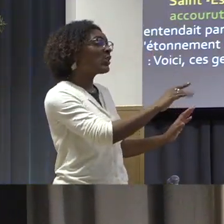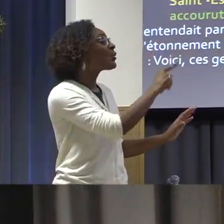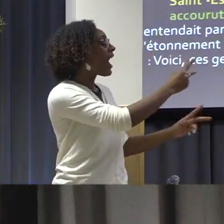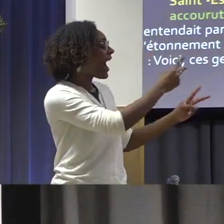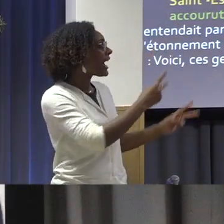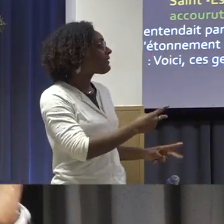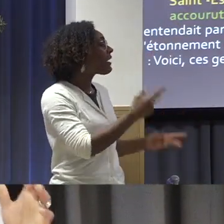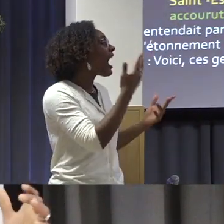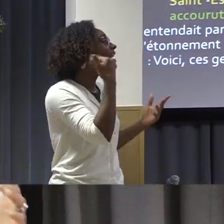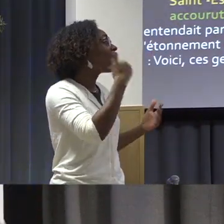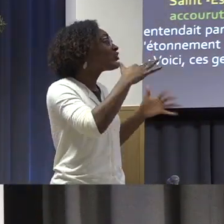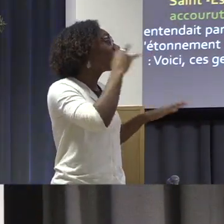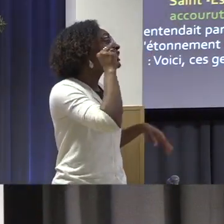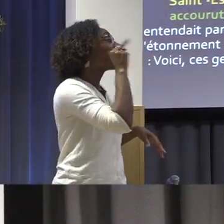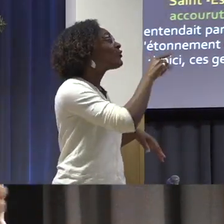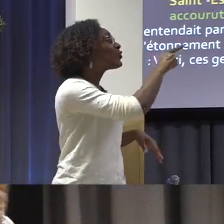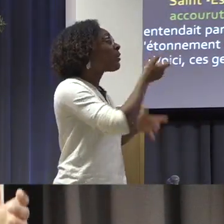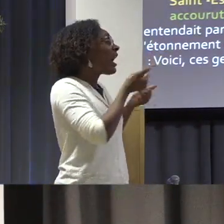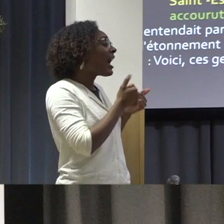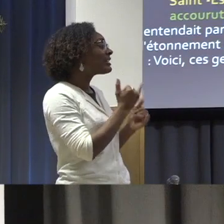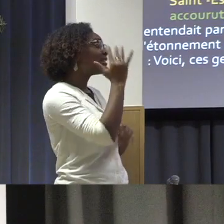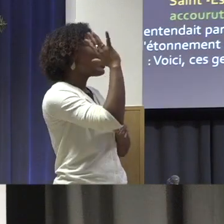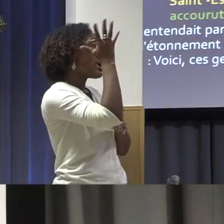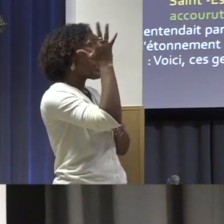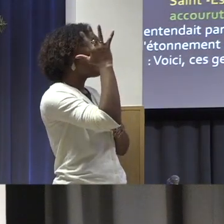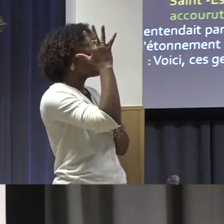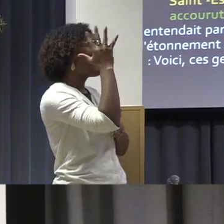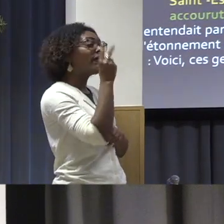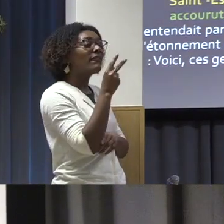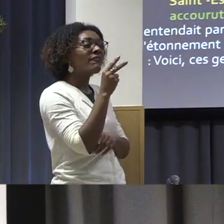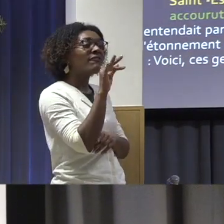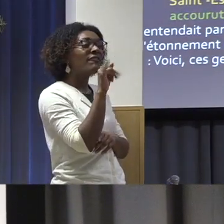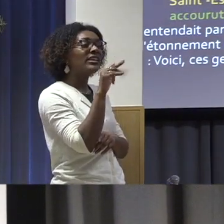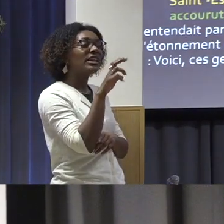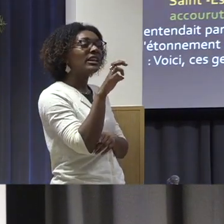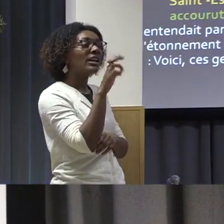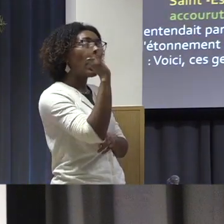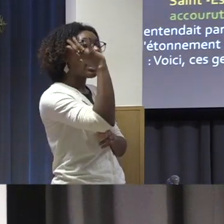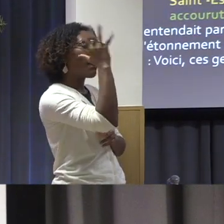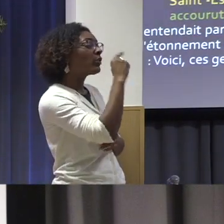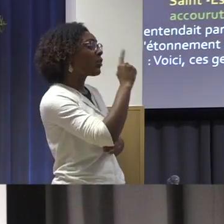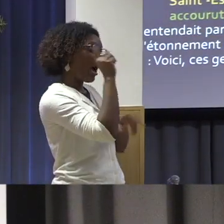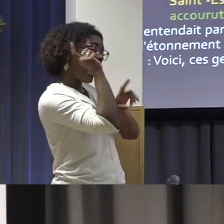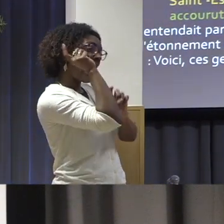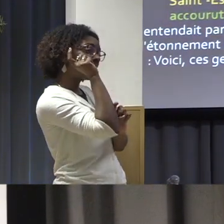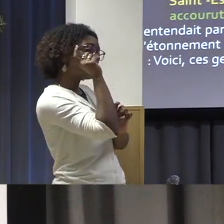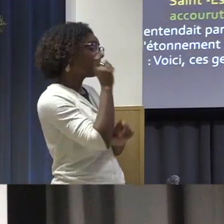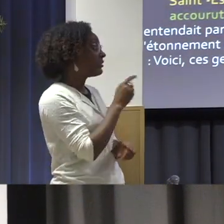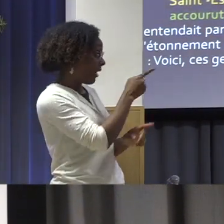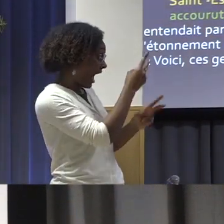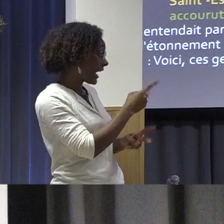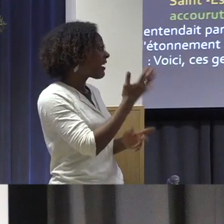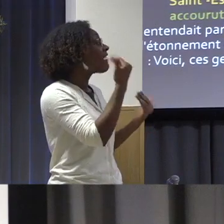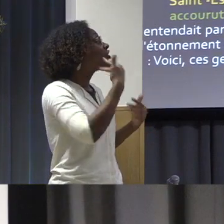mais de tous mais connais tu es le céder à lui dit avant que tu viennes ici ça montre